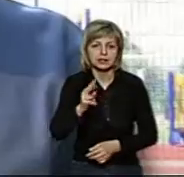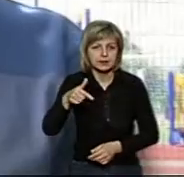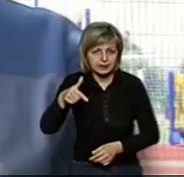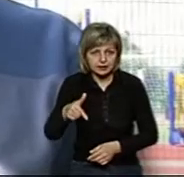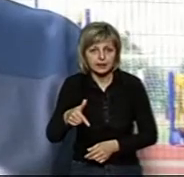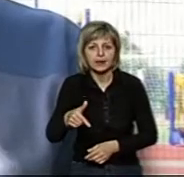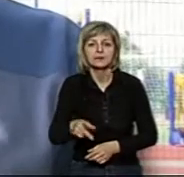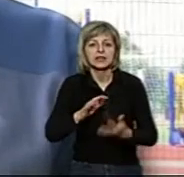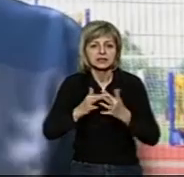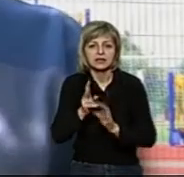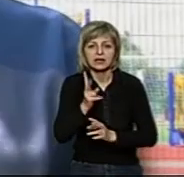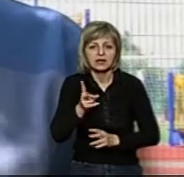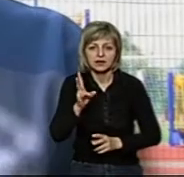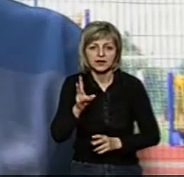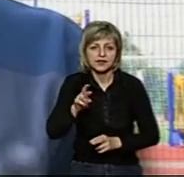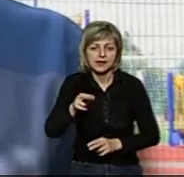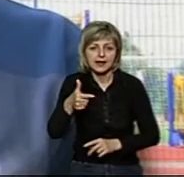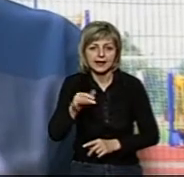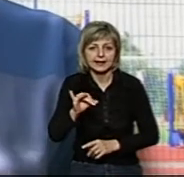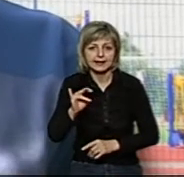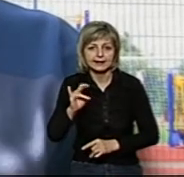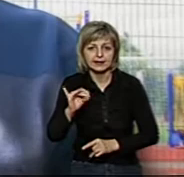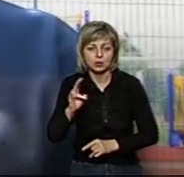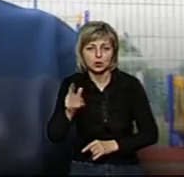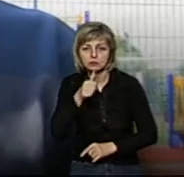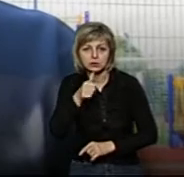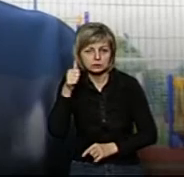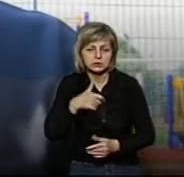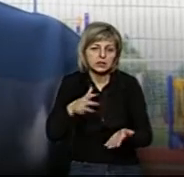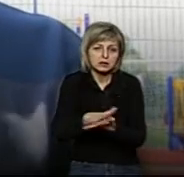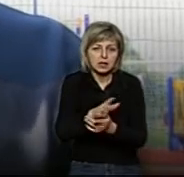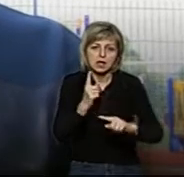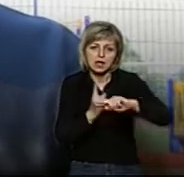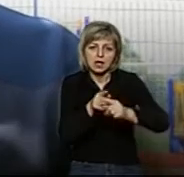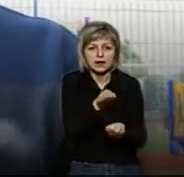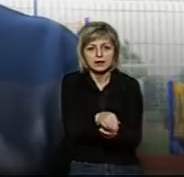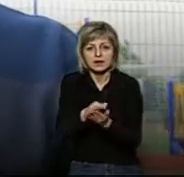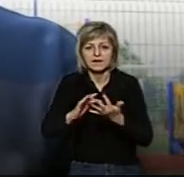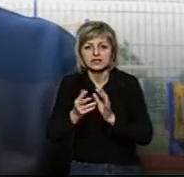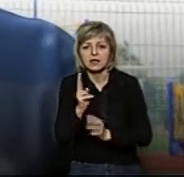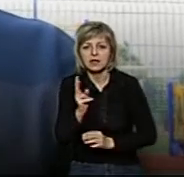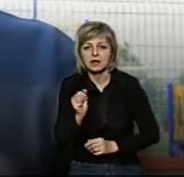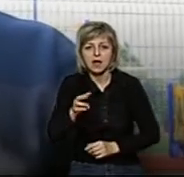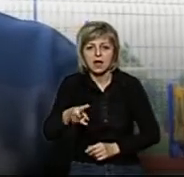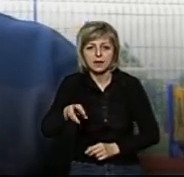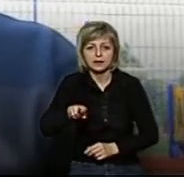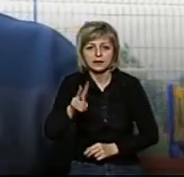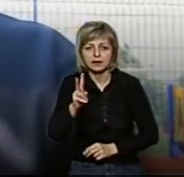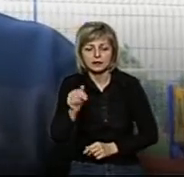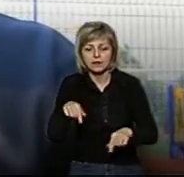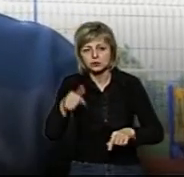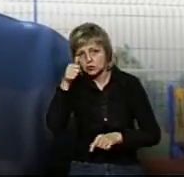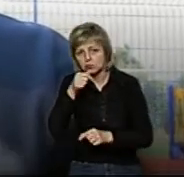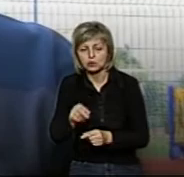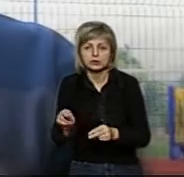села Княгининок Олексій Мельник. Минулому році ми впорядкували кладовище на селі Кам'янка. В цьому році